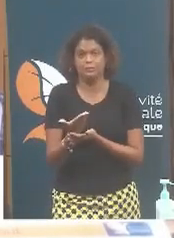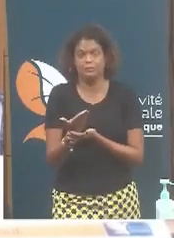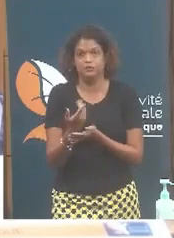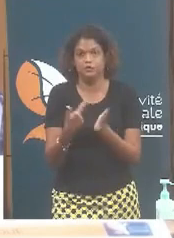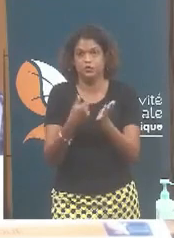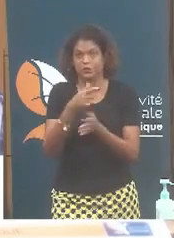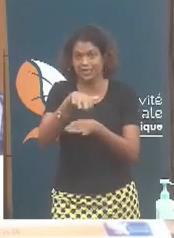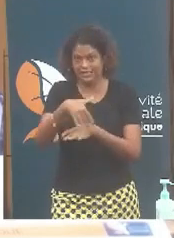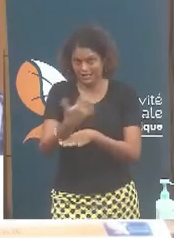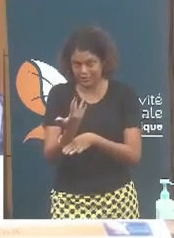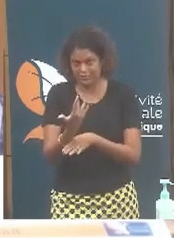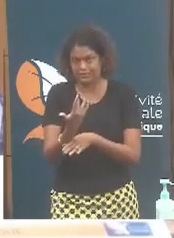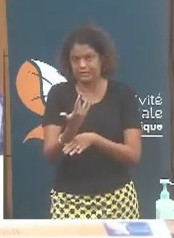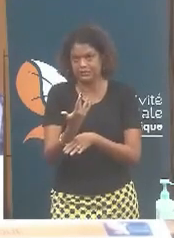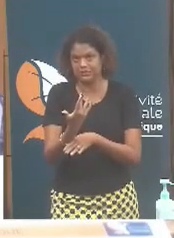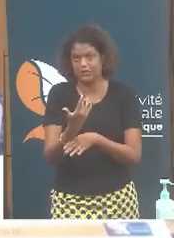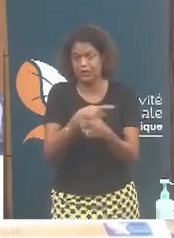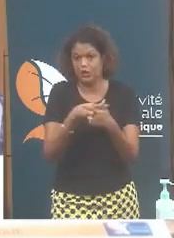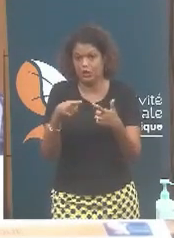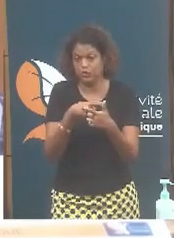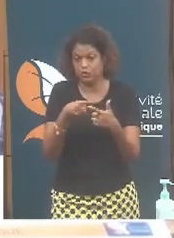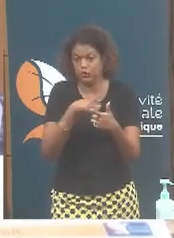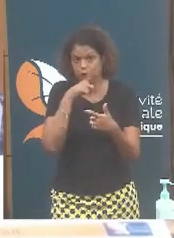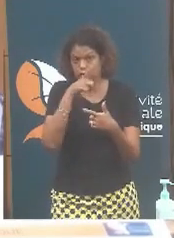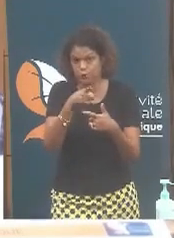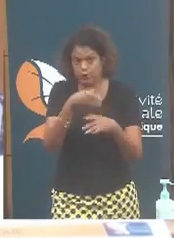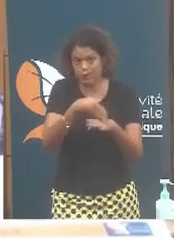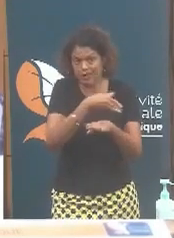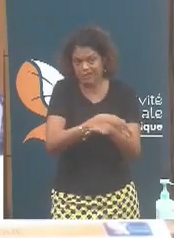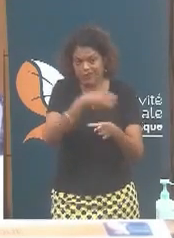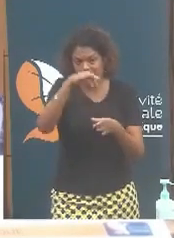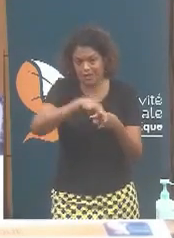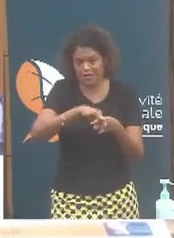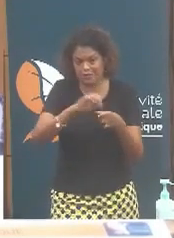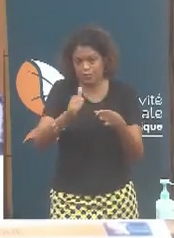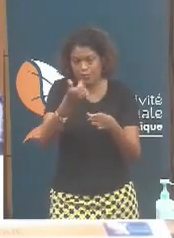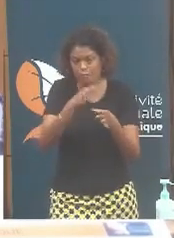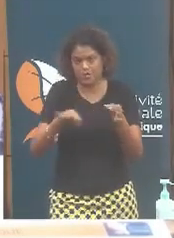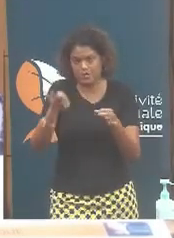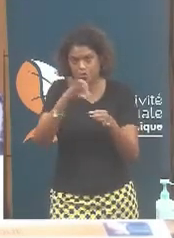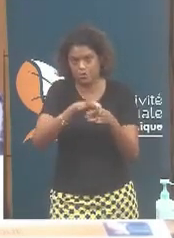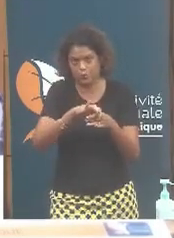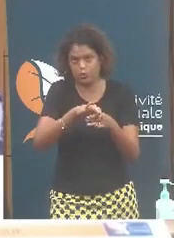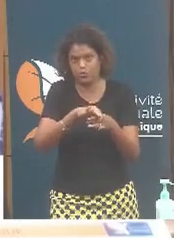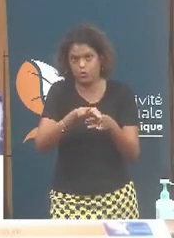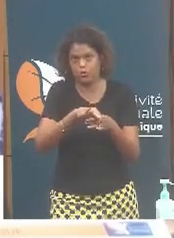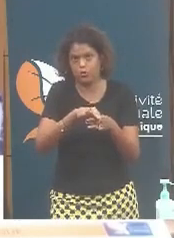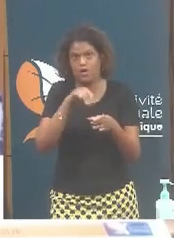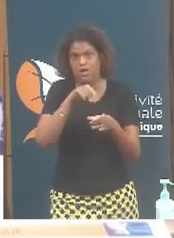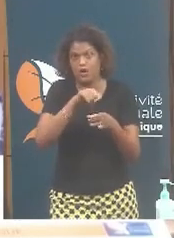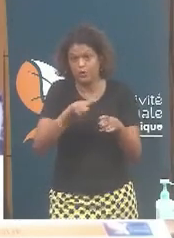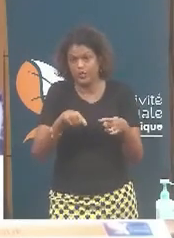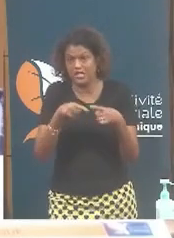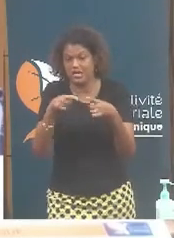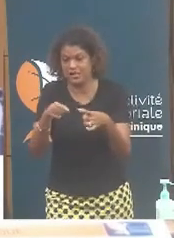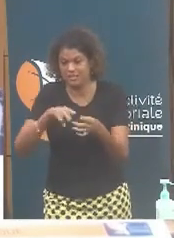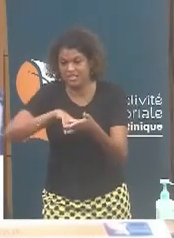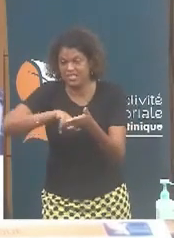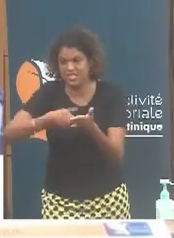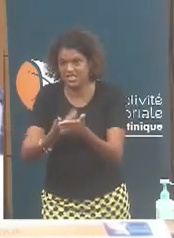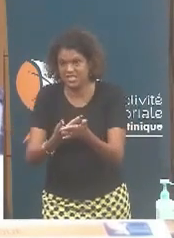décembre 2015, 2 jours avant l'élection du premier tour, est allé signer un bail de